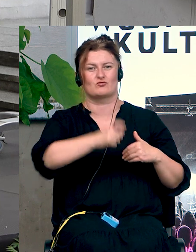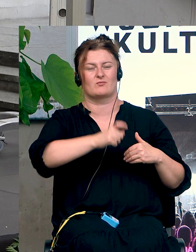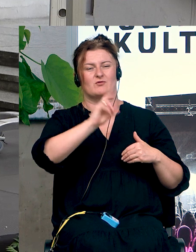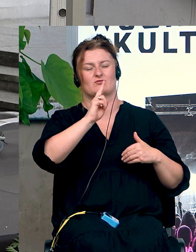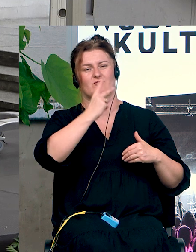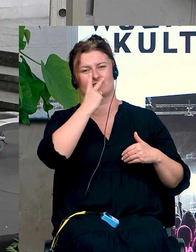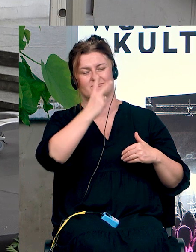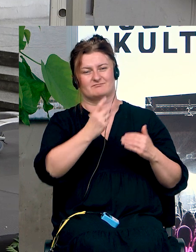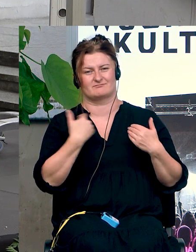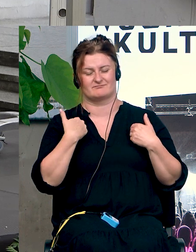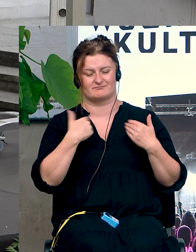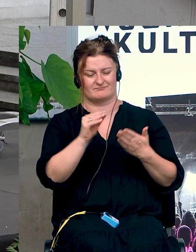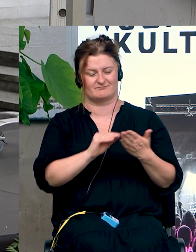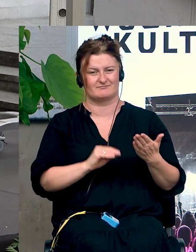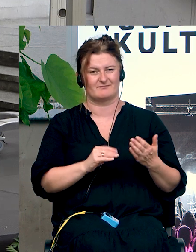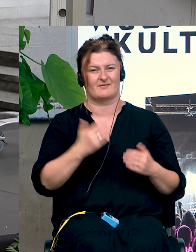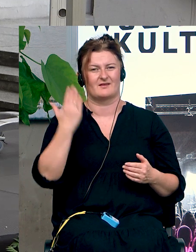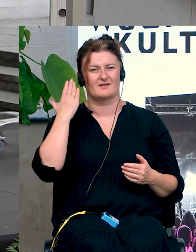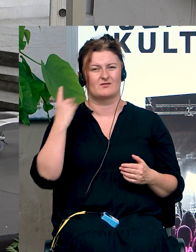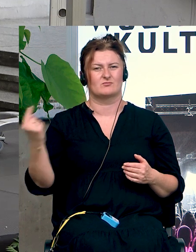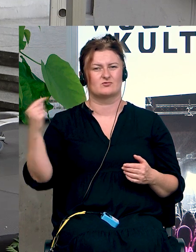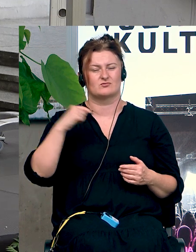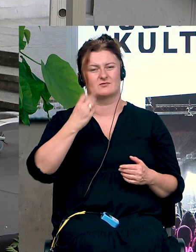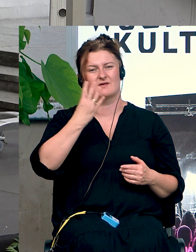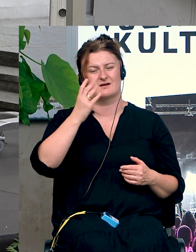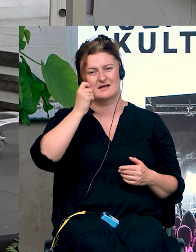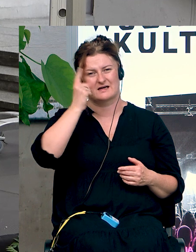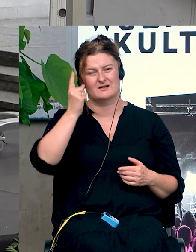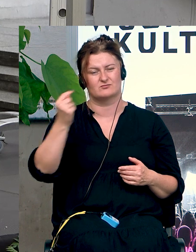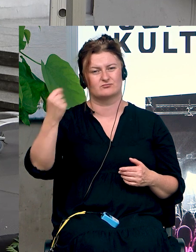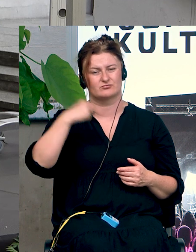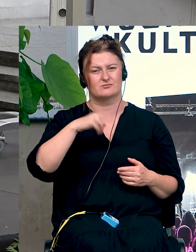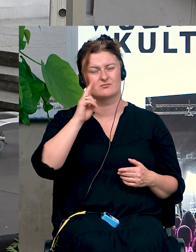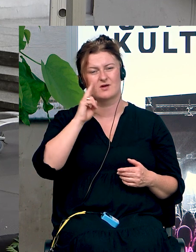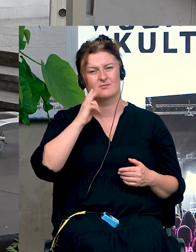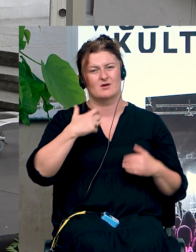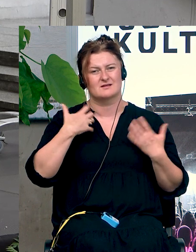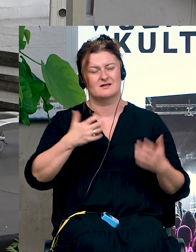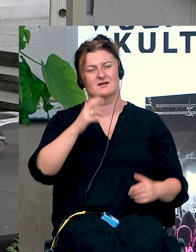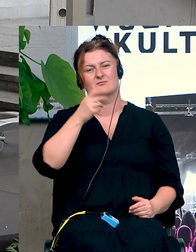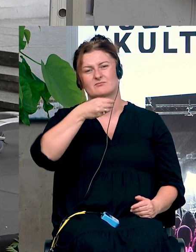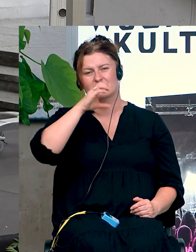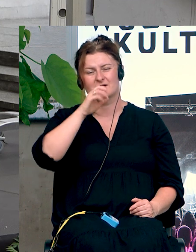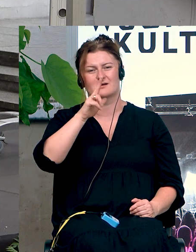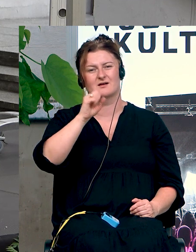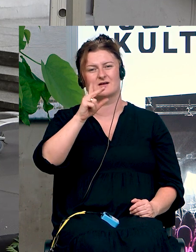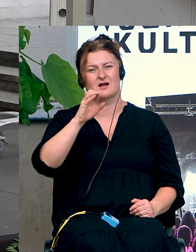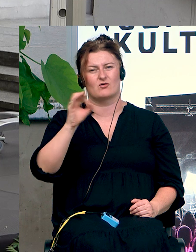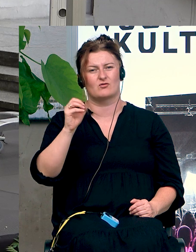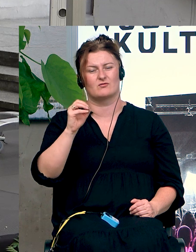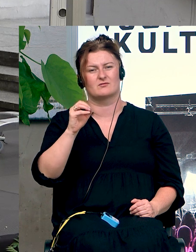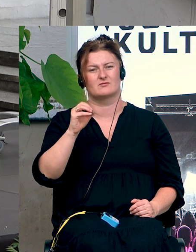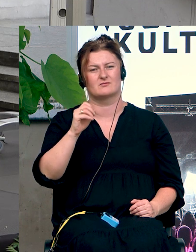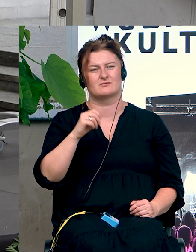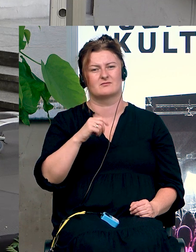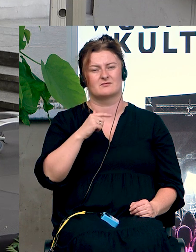Недавно вона прийшла в 4-й ранку до мене в кімнату і каже: «Мамо, я хочу какао». Я кажу: «Міша, та то знущання над людиною». А вона мені